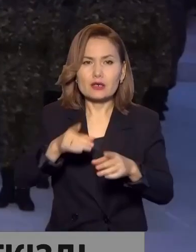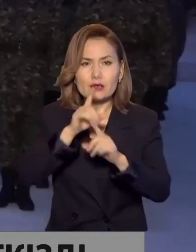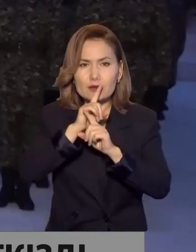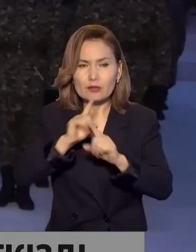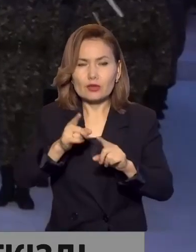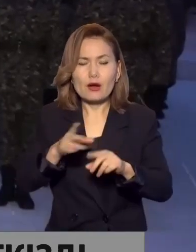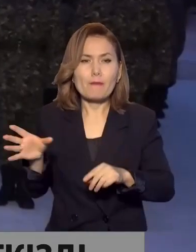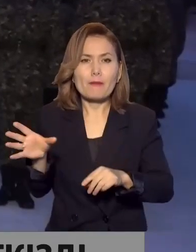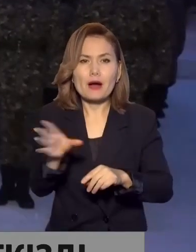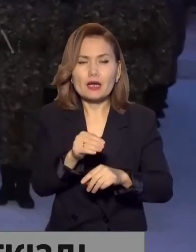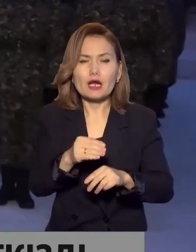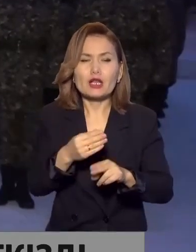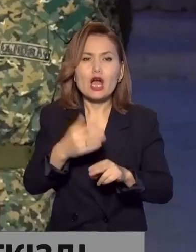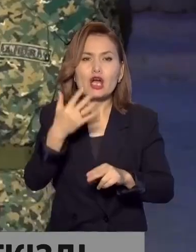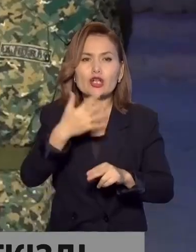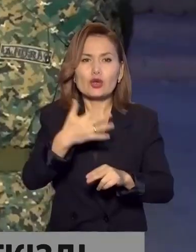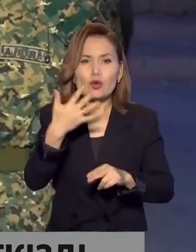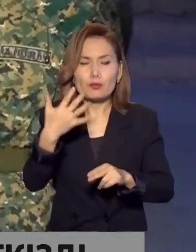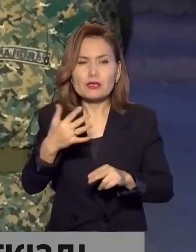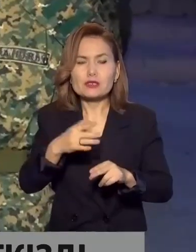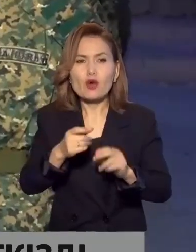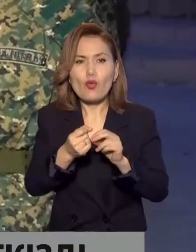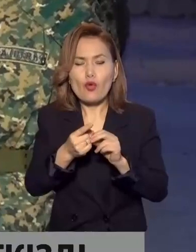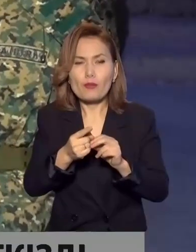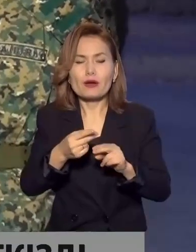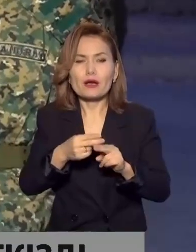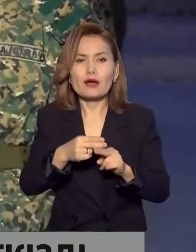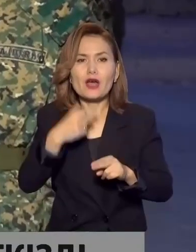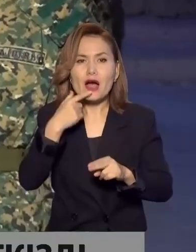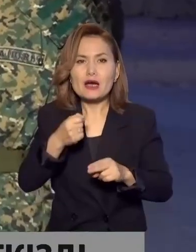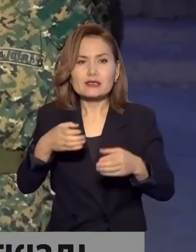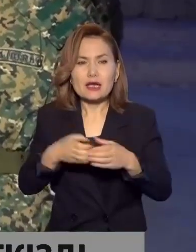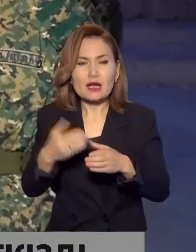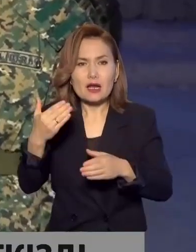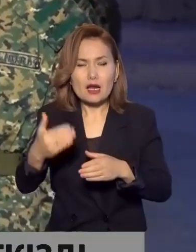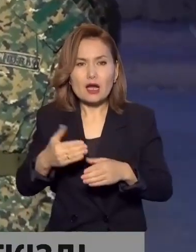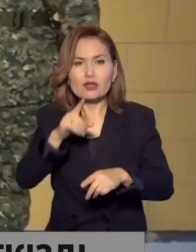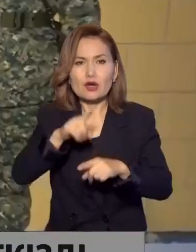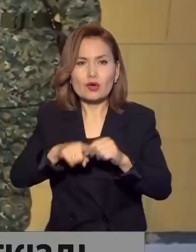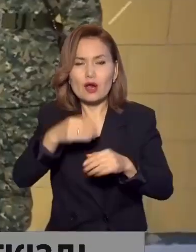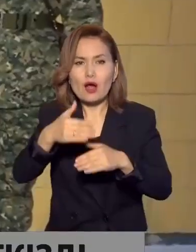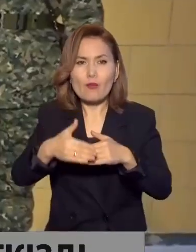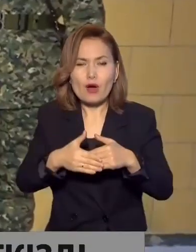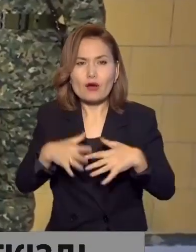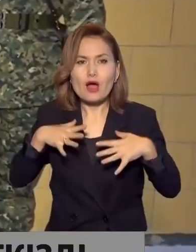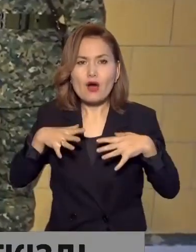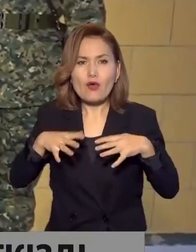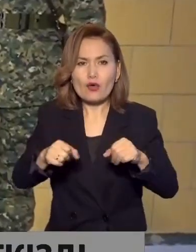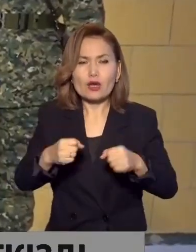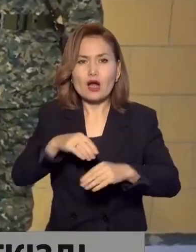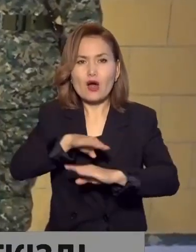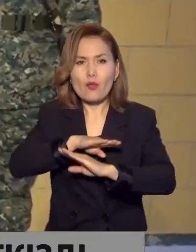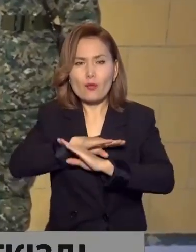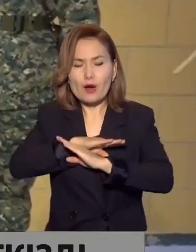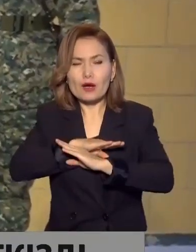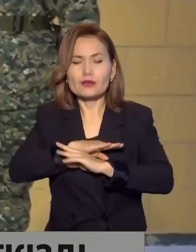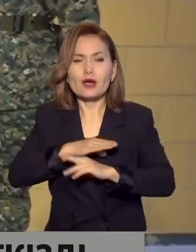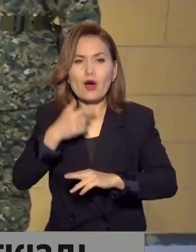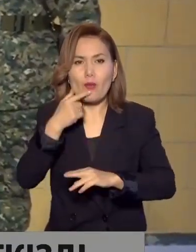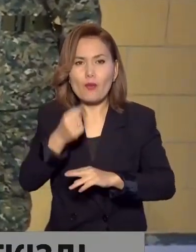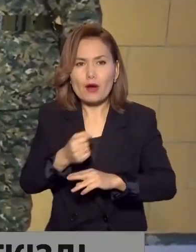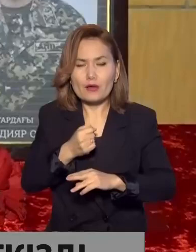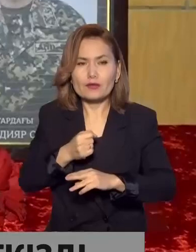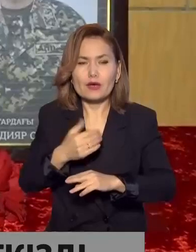Шаһарда орналасқан 55-11 әскери бөлімінің сарбаздары да отан алдында борышын өтей жүріп опат болған лаңкестердің қолынан қаза